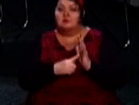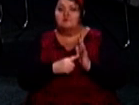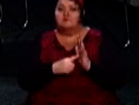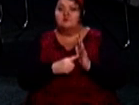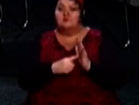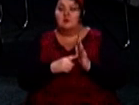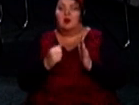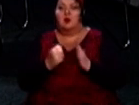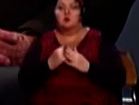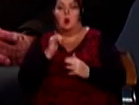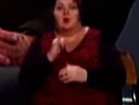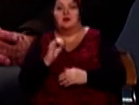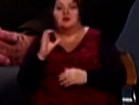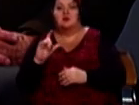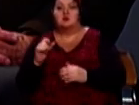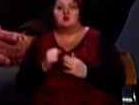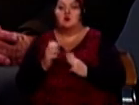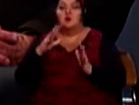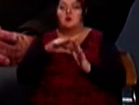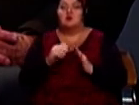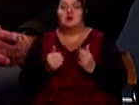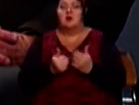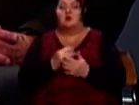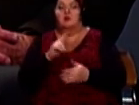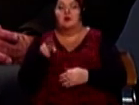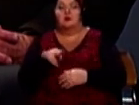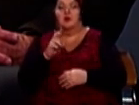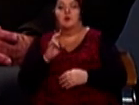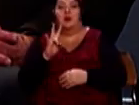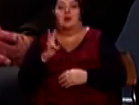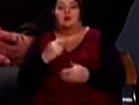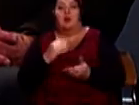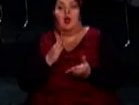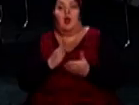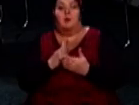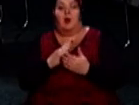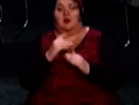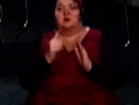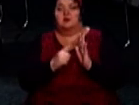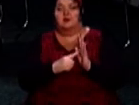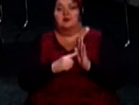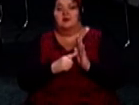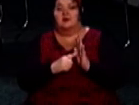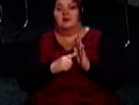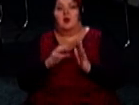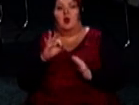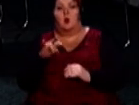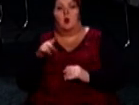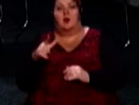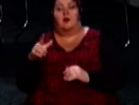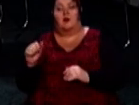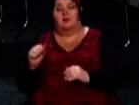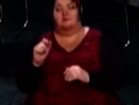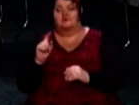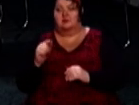щодо впровадження нових державно-будівельних норм? Я маю запитання. Олена Петлюх. Ольга Петлюх, так. Я